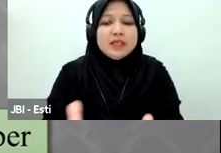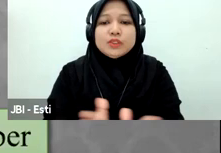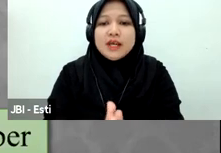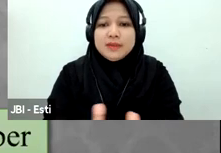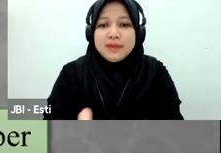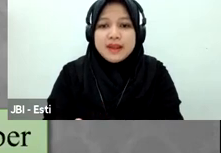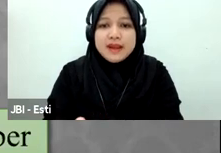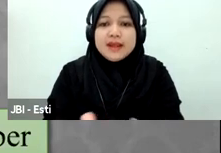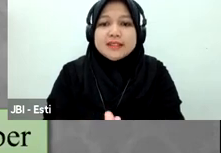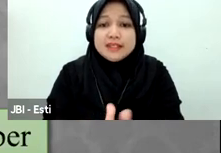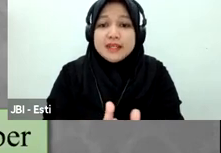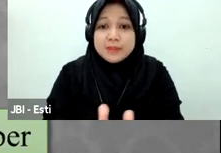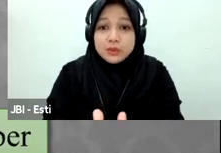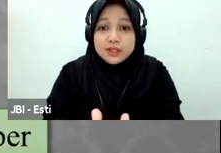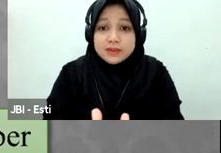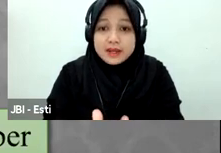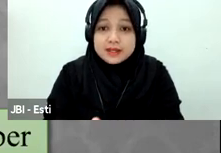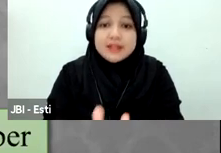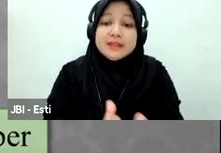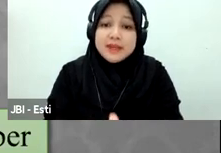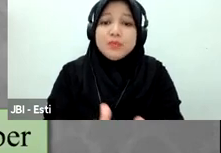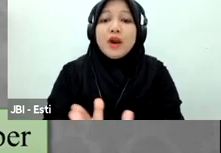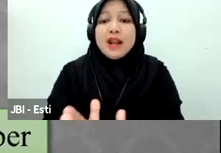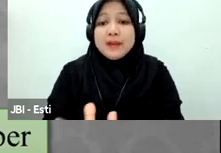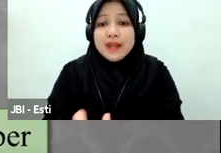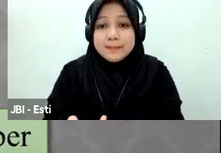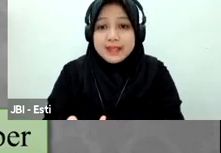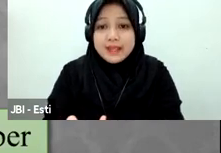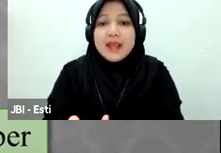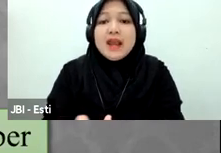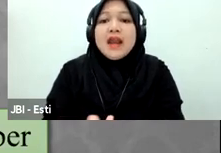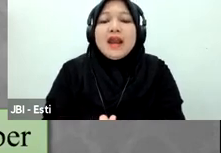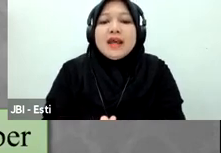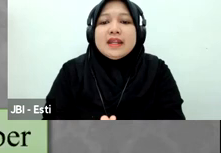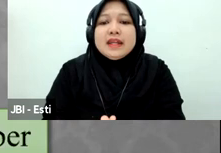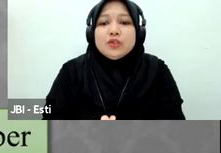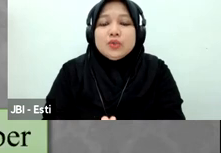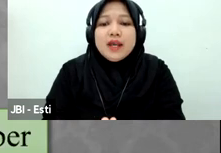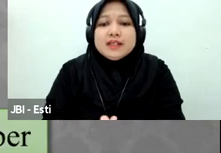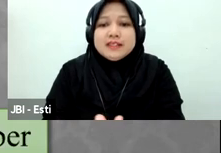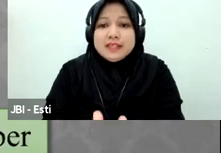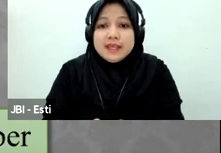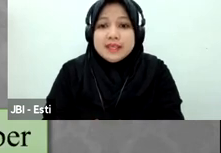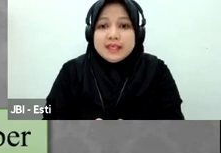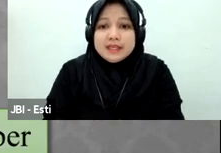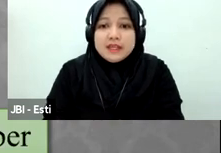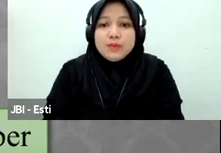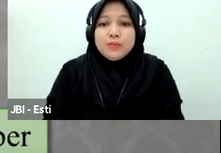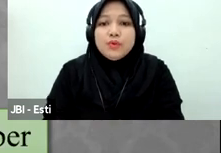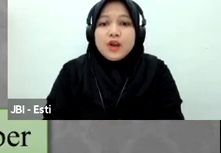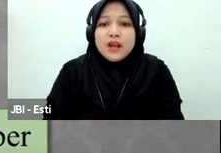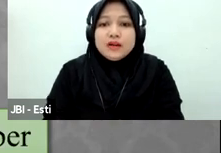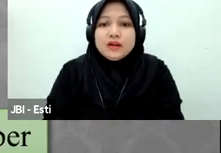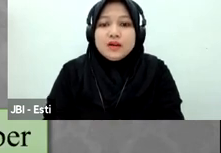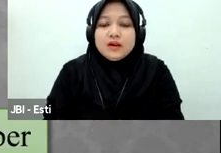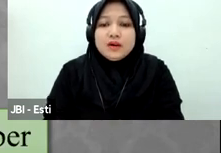dan pendamping itu sangat berbeda jadi yang perlu di tantang Gebi bukanlah pendamping dan juga GB ini